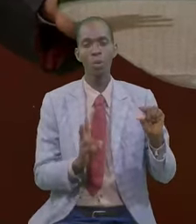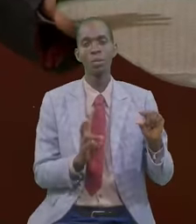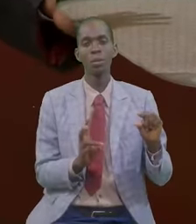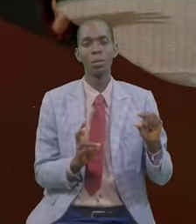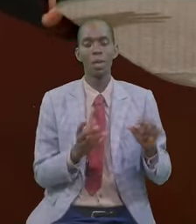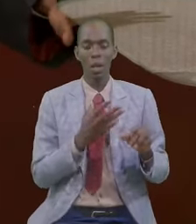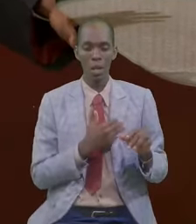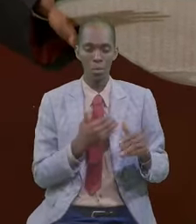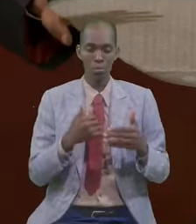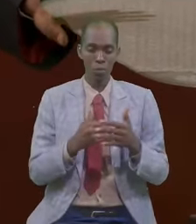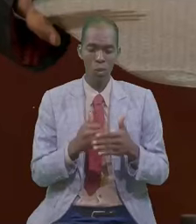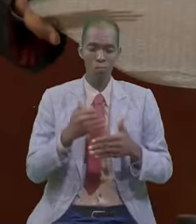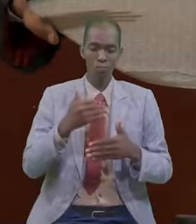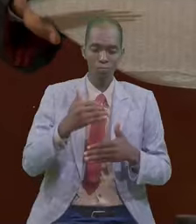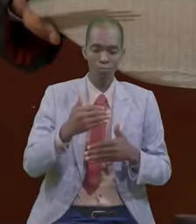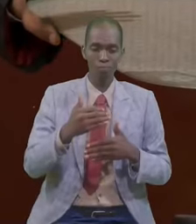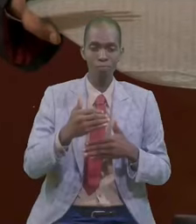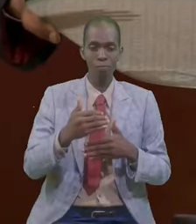commence de façon